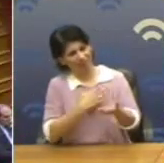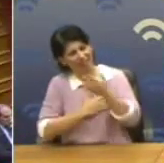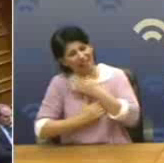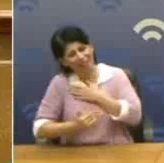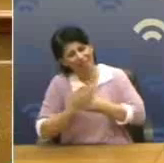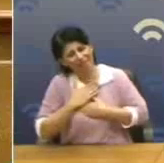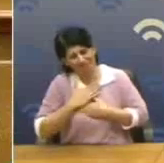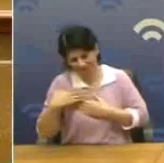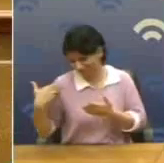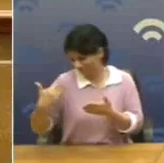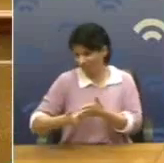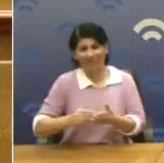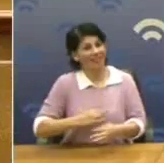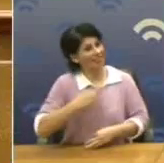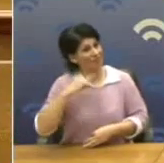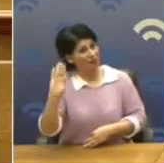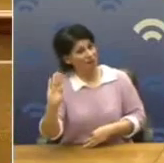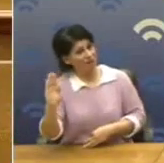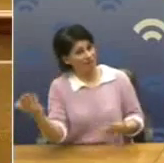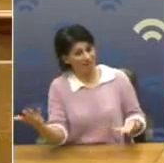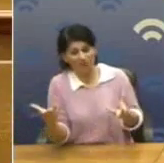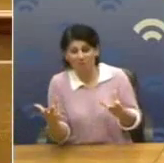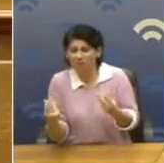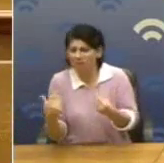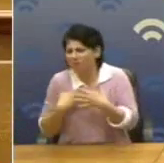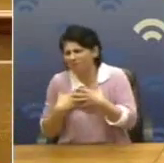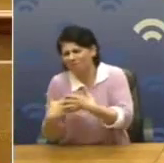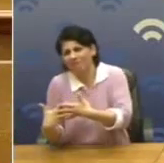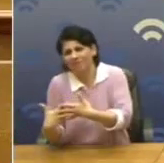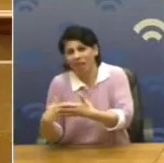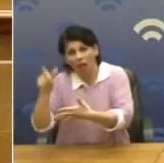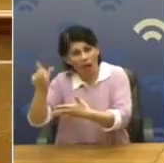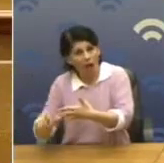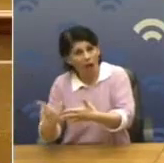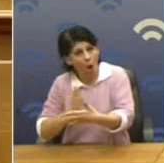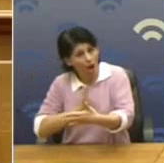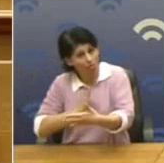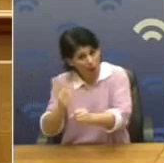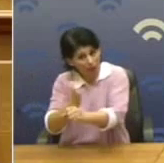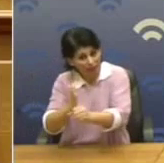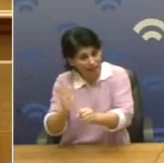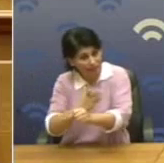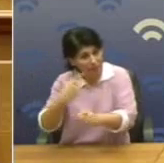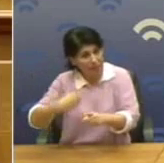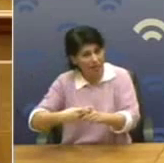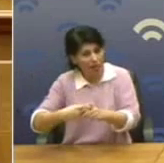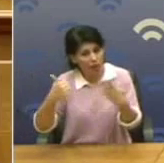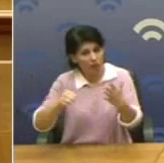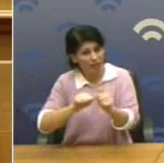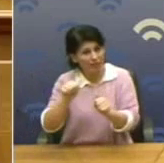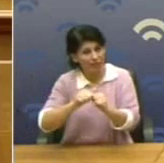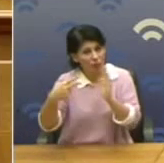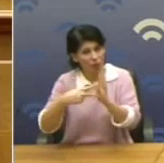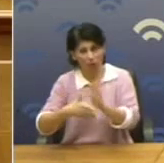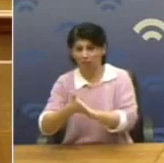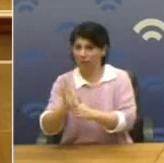Βαρουφάκη? Σας είναι ιδιαίτερα συμπαθής. Ο άνθρωπος που κατέστρεψε τη χώρα το πρώτο εξάμηνο του 2015, έτσι λέγατε, έτσι